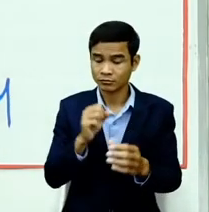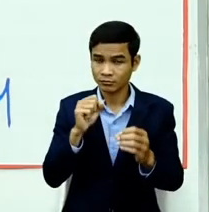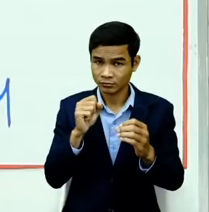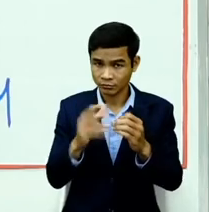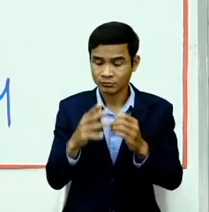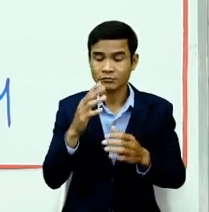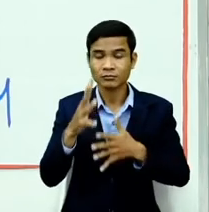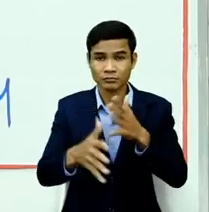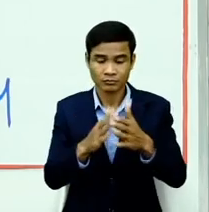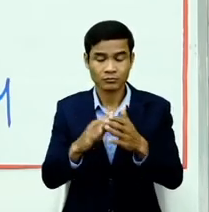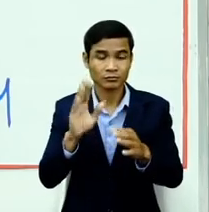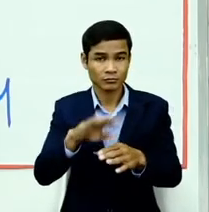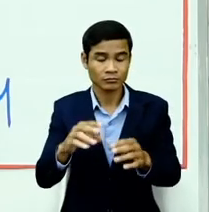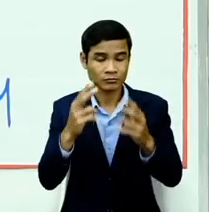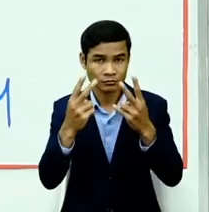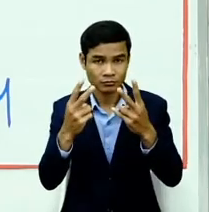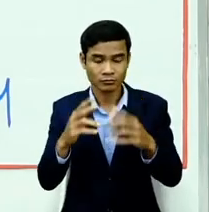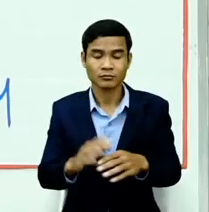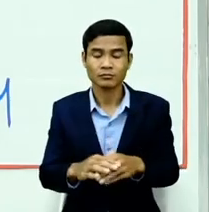251